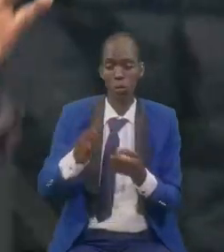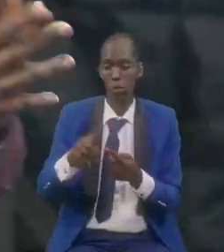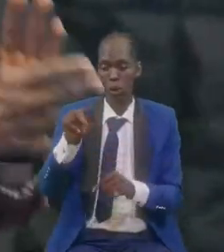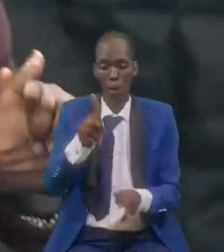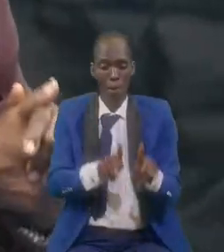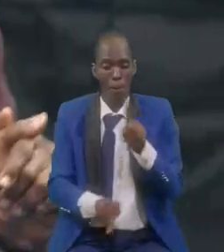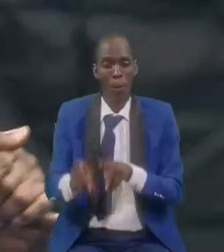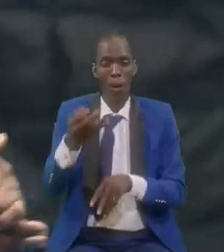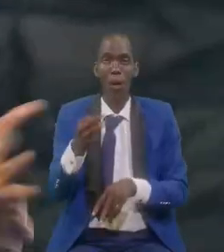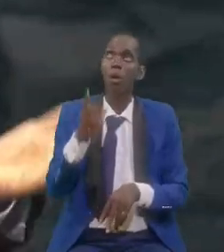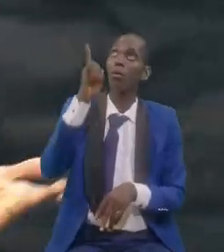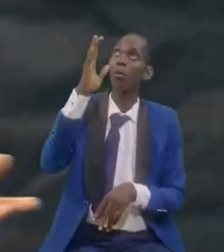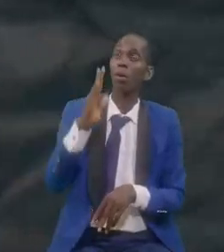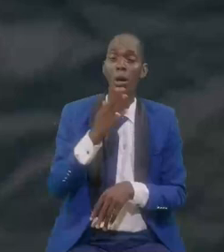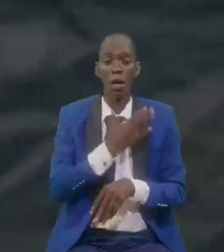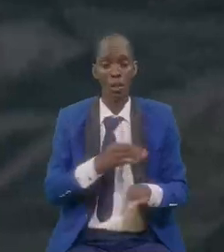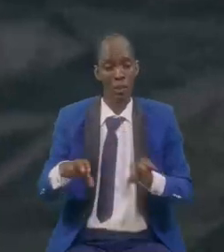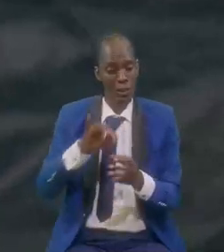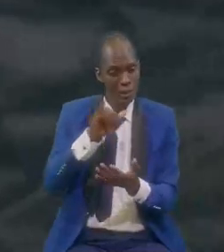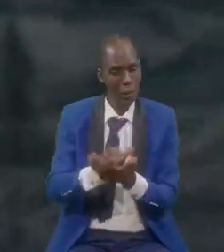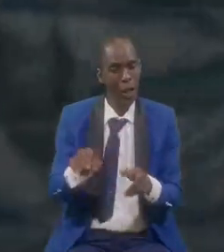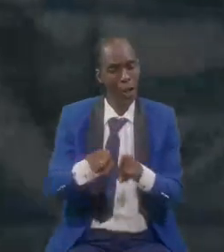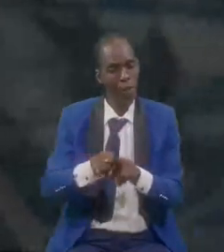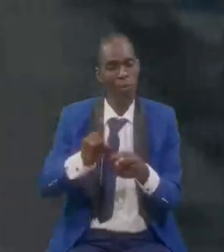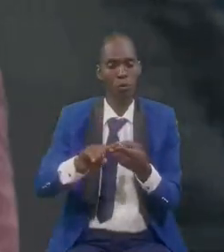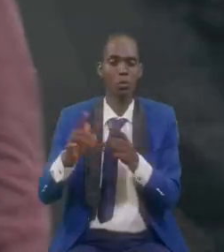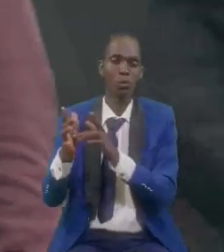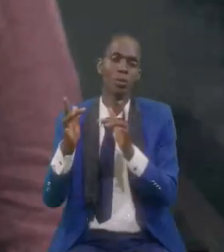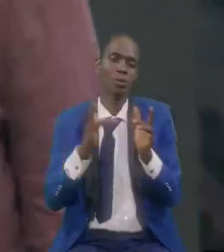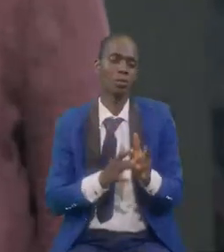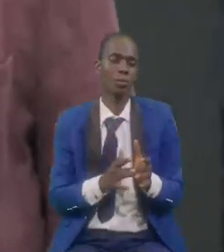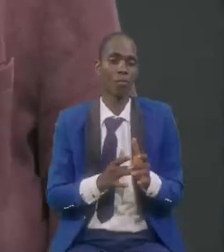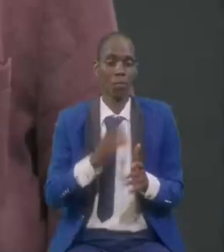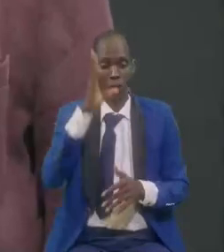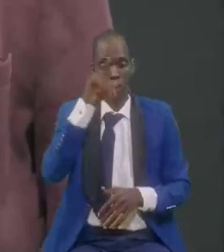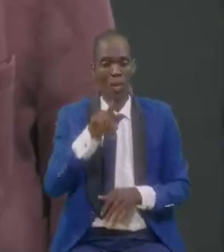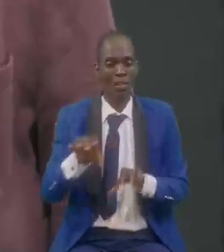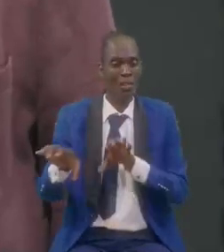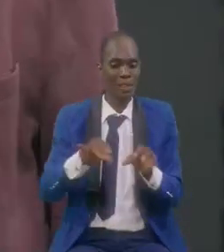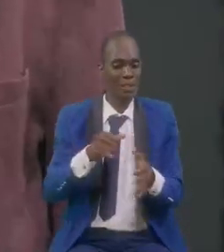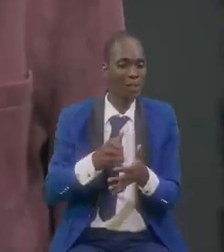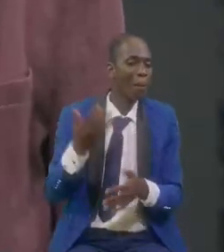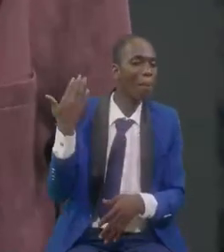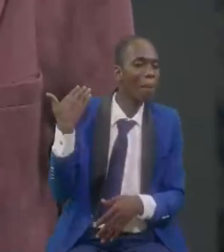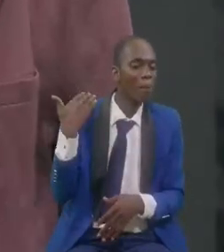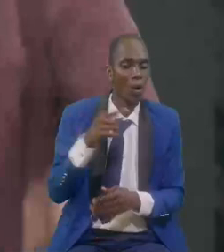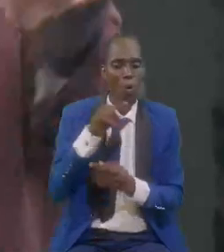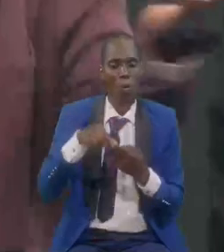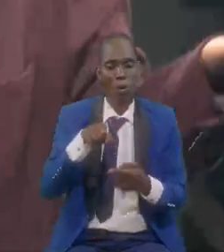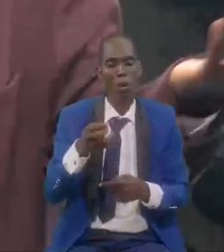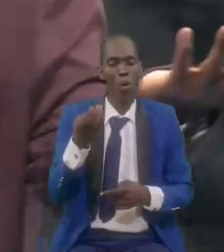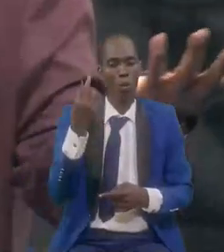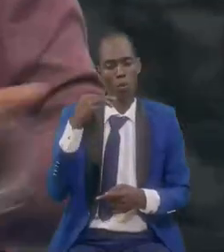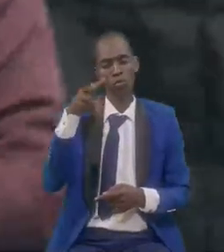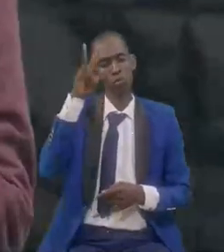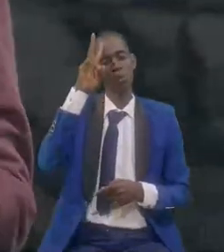peuple de Dieu. Et il causait cela à Jésus. Il le faisait quand il était dans l'ignorance,